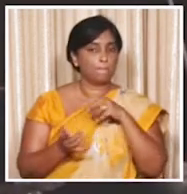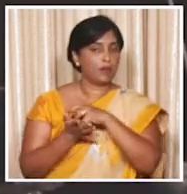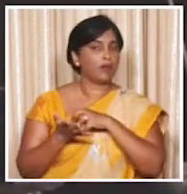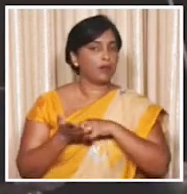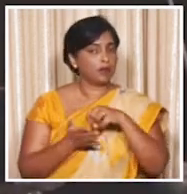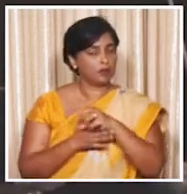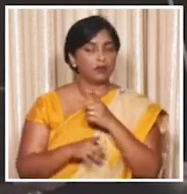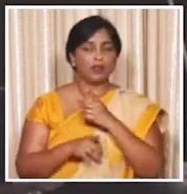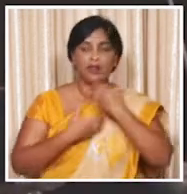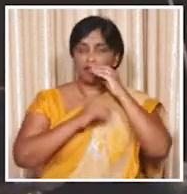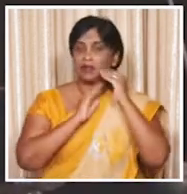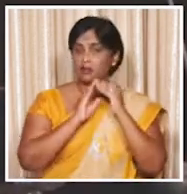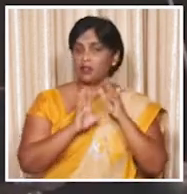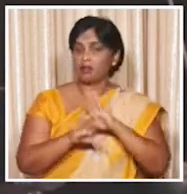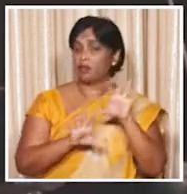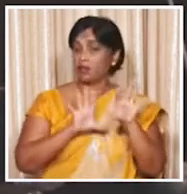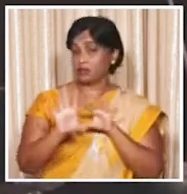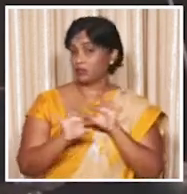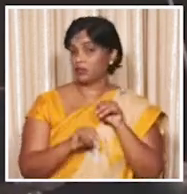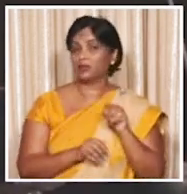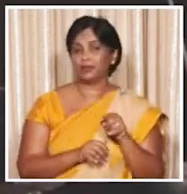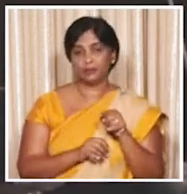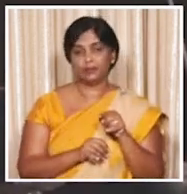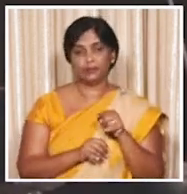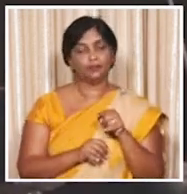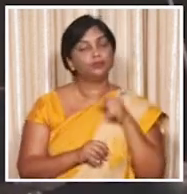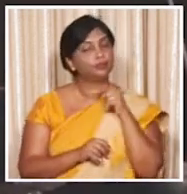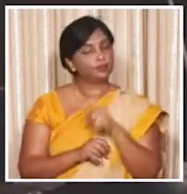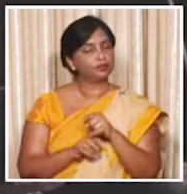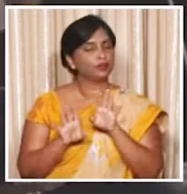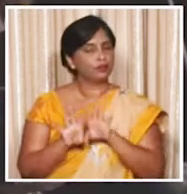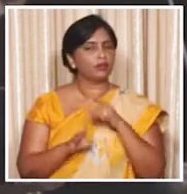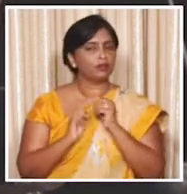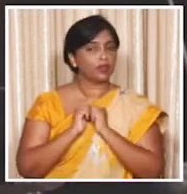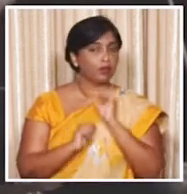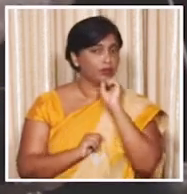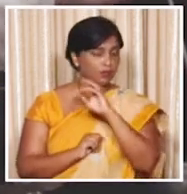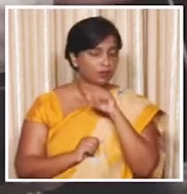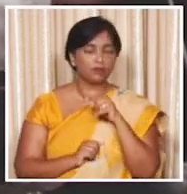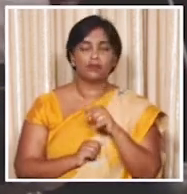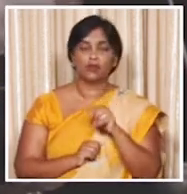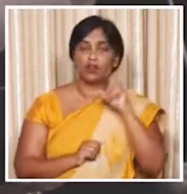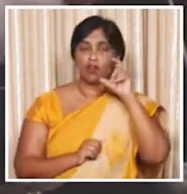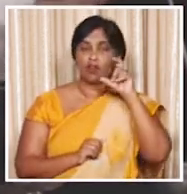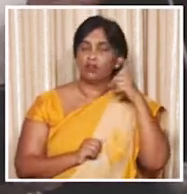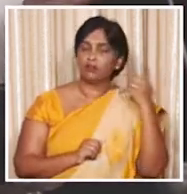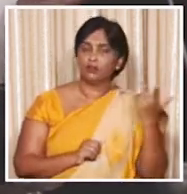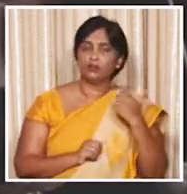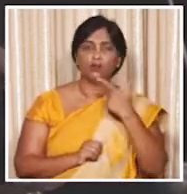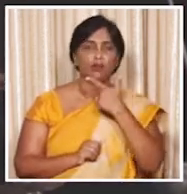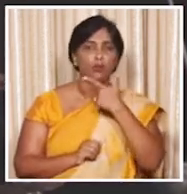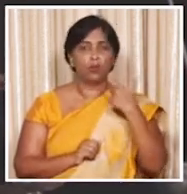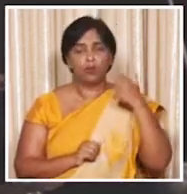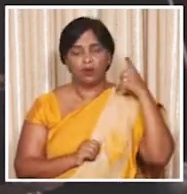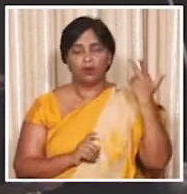கல்லூரிக்கு மாணவர்களை தெரிவு செய்கிறீர்கள். ஆனால் அவர்களுக்கு நியமனம் வழங்கும் பொழுது அவர்களை கொழும்பிலேயோ அல்லது ஊவா மாகாணத்திற்கோ மத்திய மாகாணத்துக்கோ